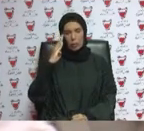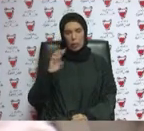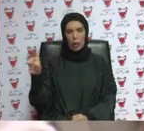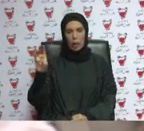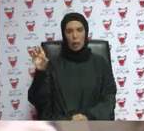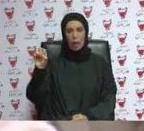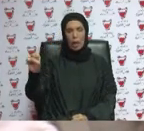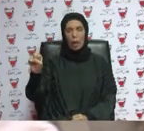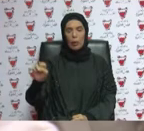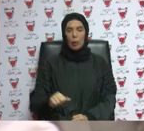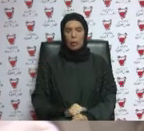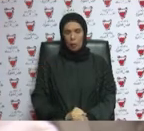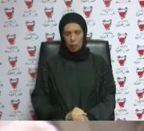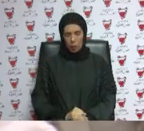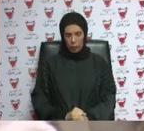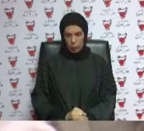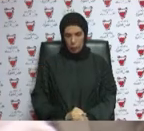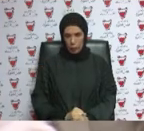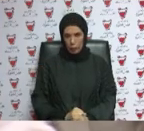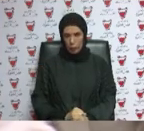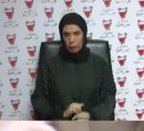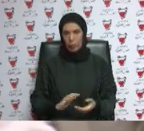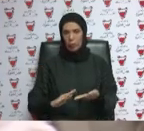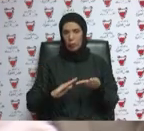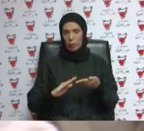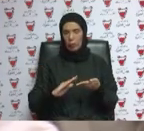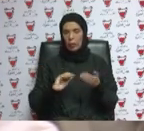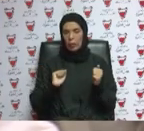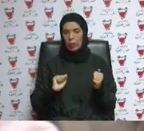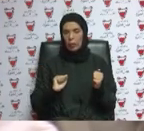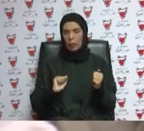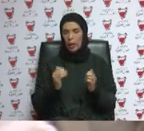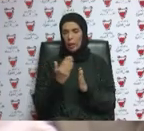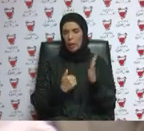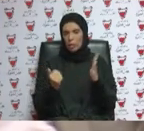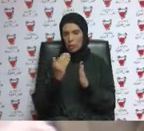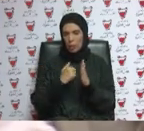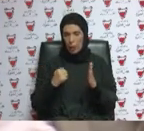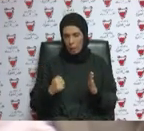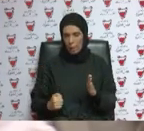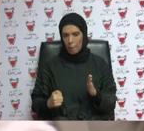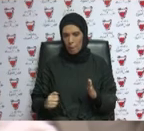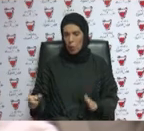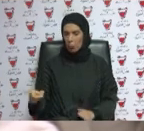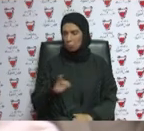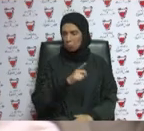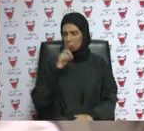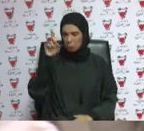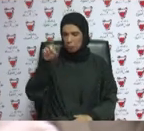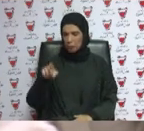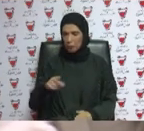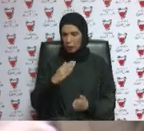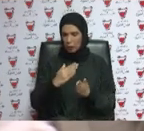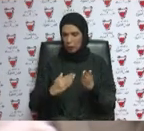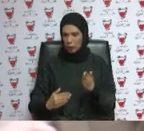الخاص، القطاع الخاص الذي ساهم في بناء اقتصاد البحرين، ونحن اليوم نرد جزءا